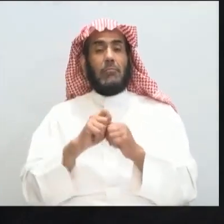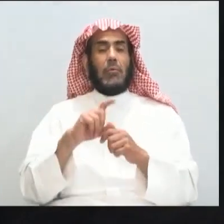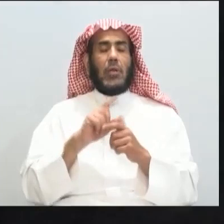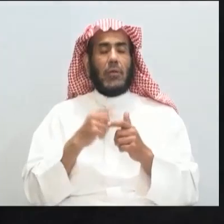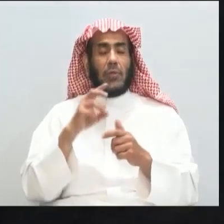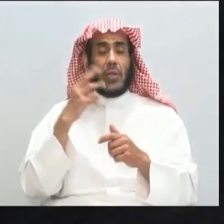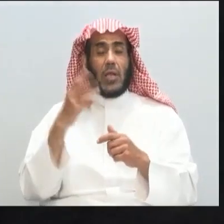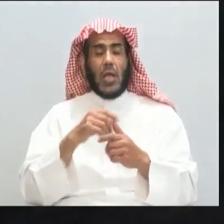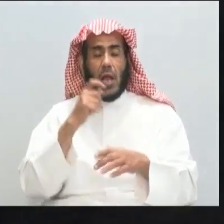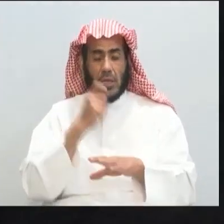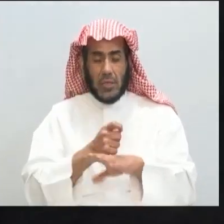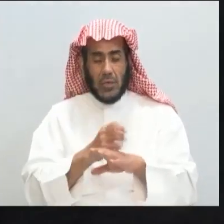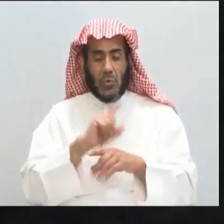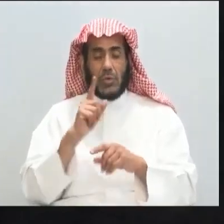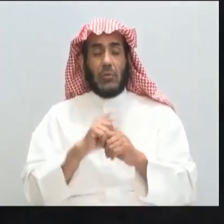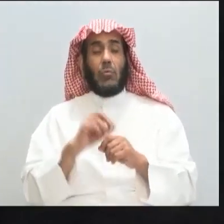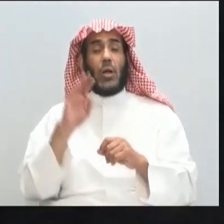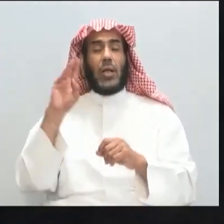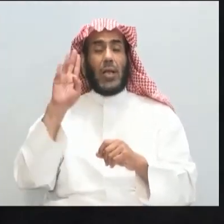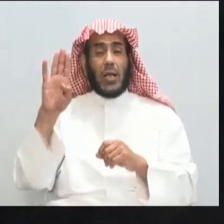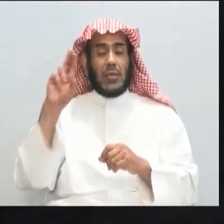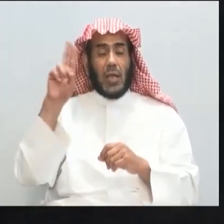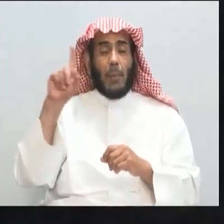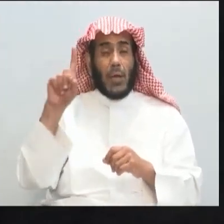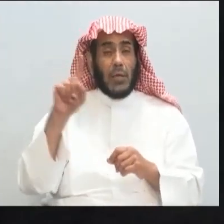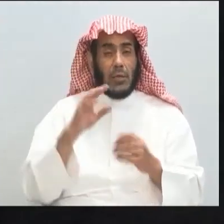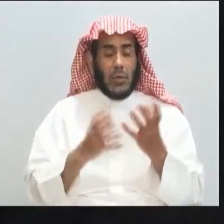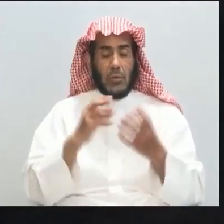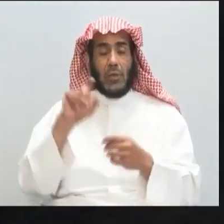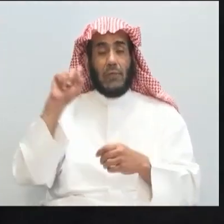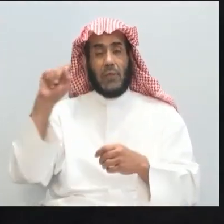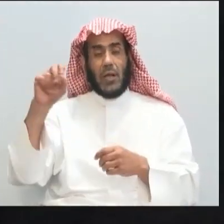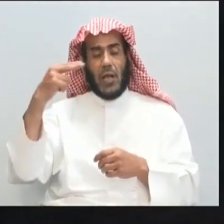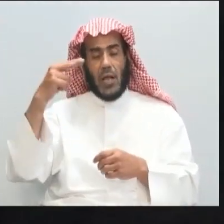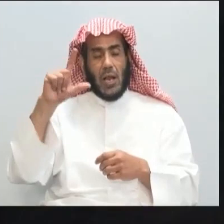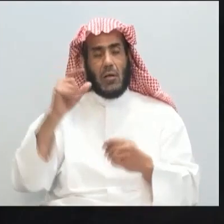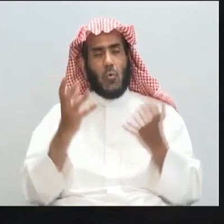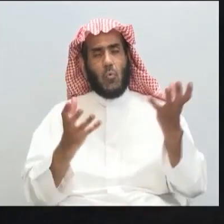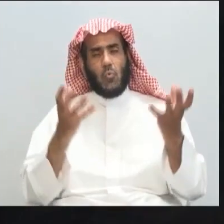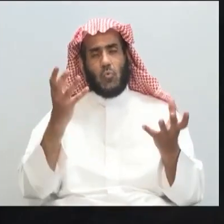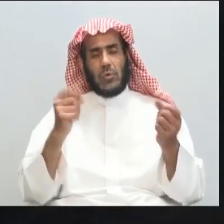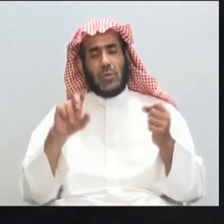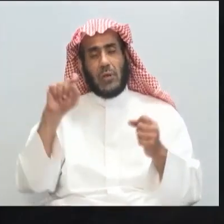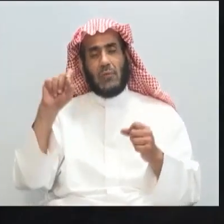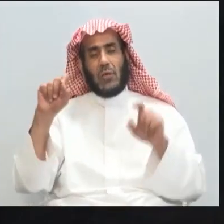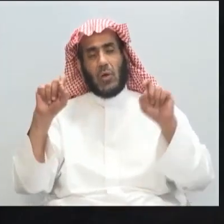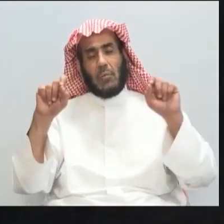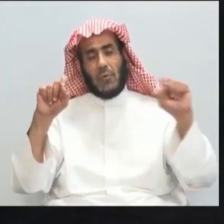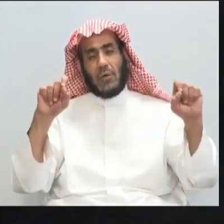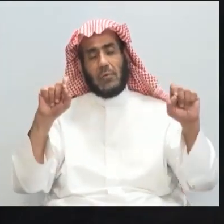الحرف الثالث الاصلي في الكلمه نقول كا تا ب على وزن ف ع لا فالكاف تقابل